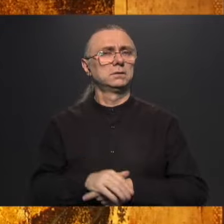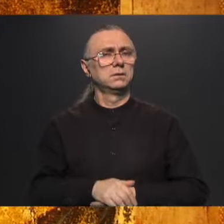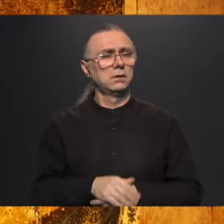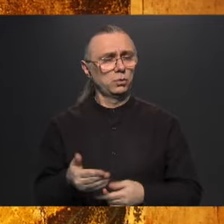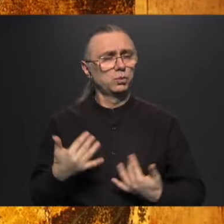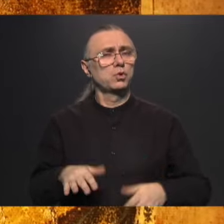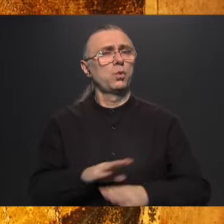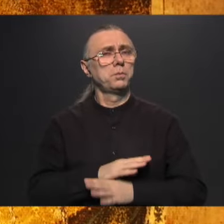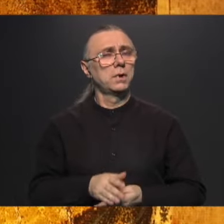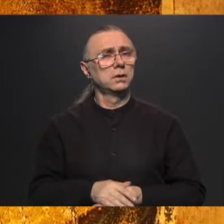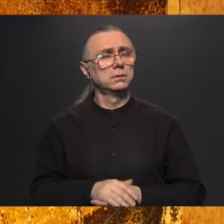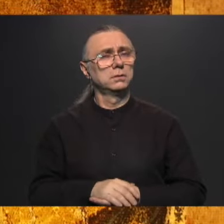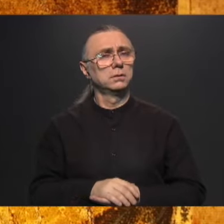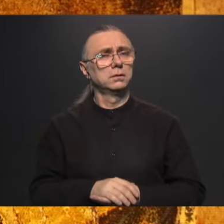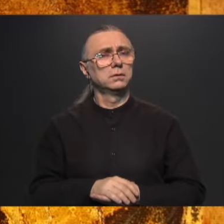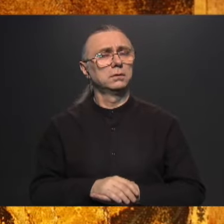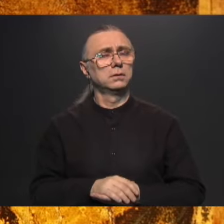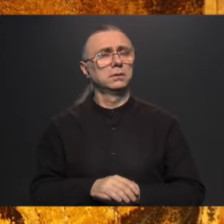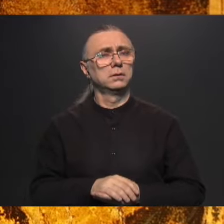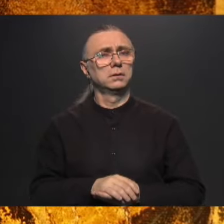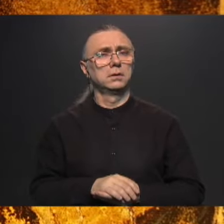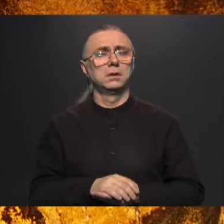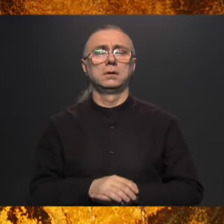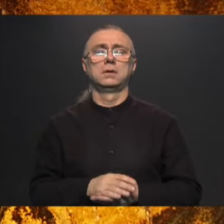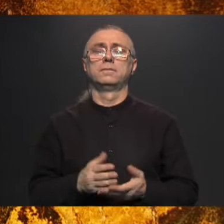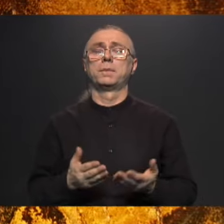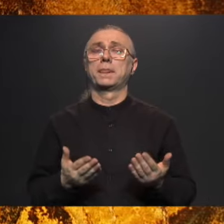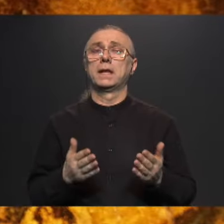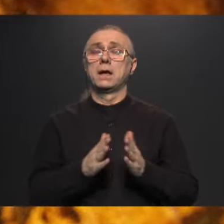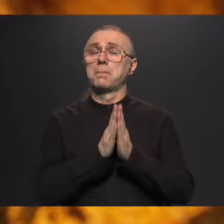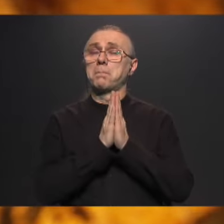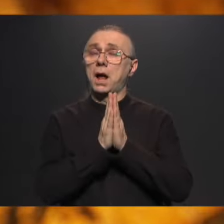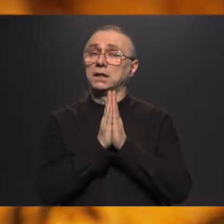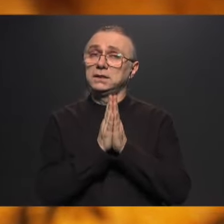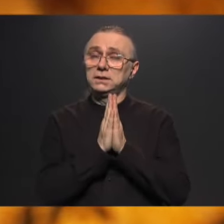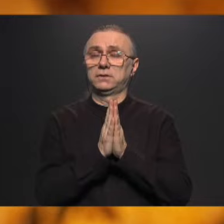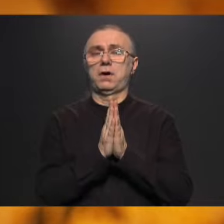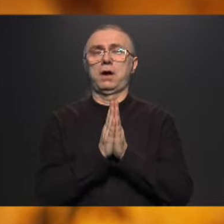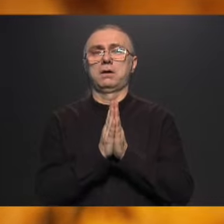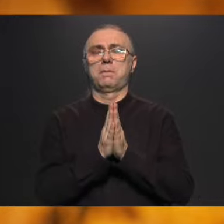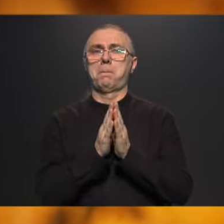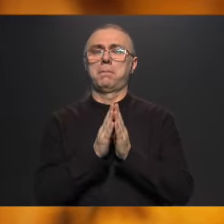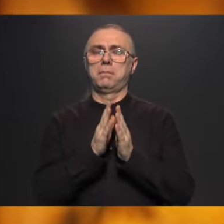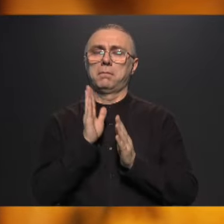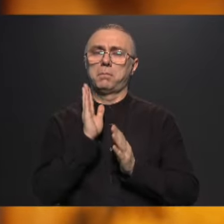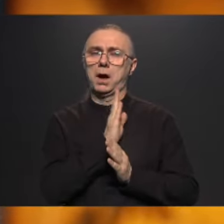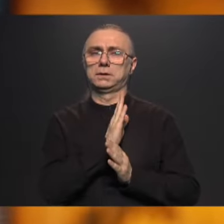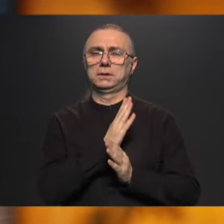умер. Ничего подобного. То есть также и молитва матери, соответственно, имеет ту же силу, только